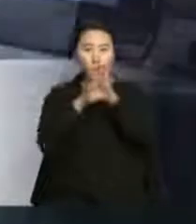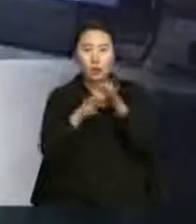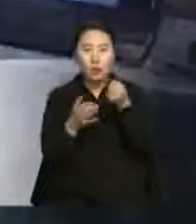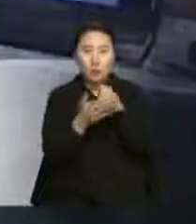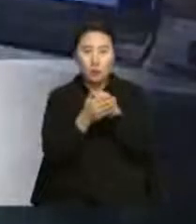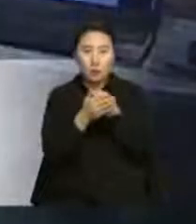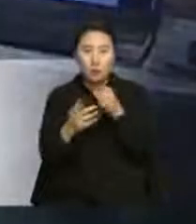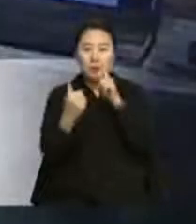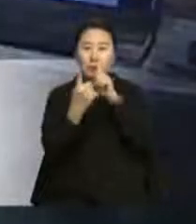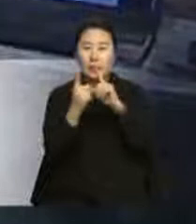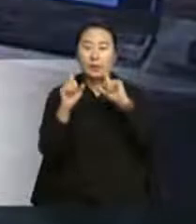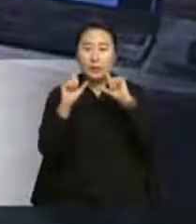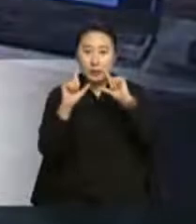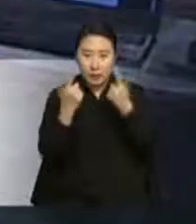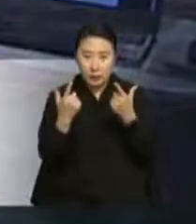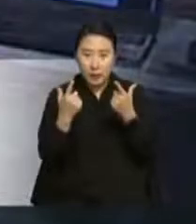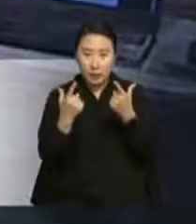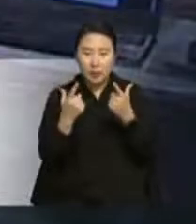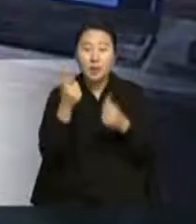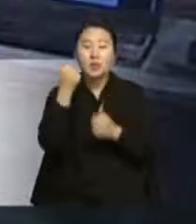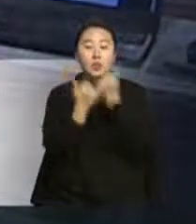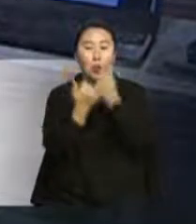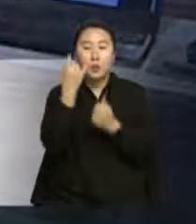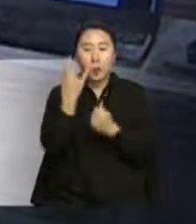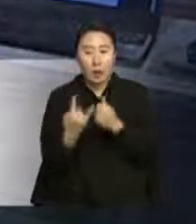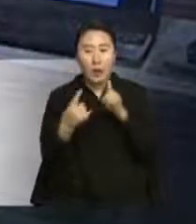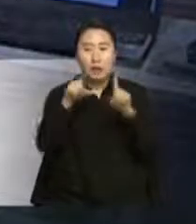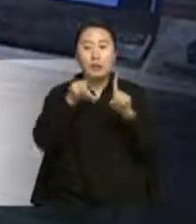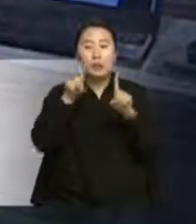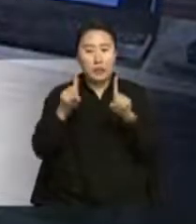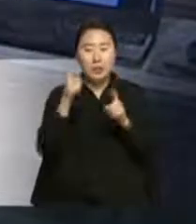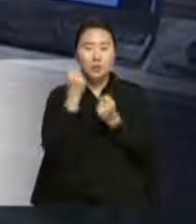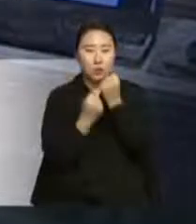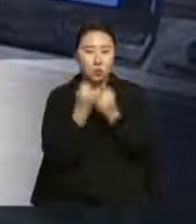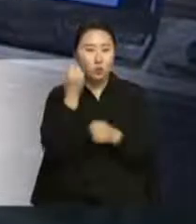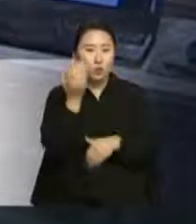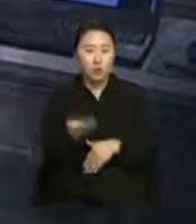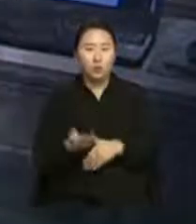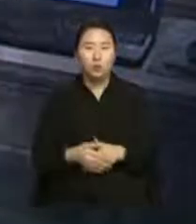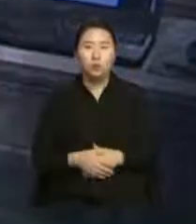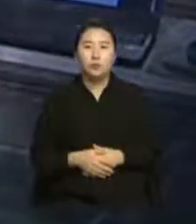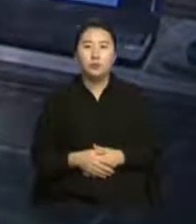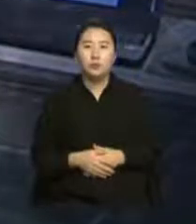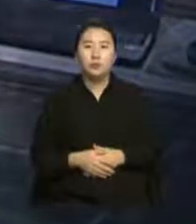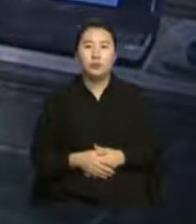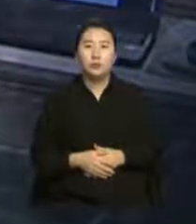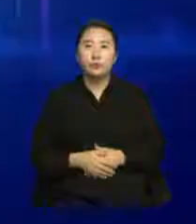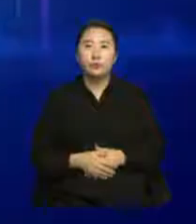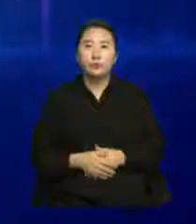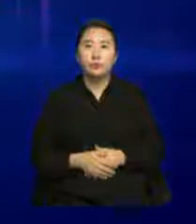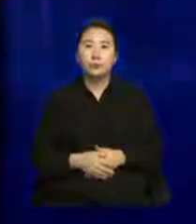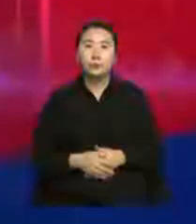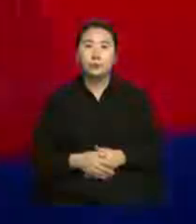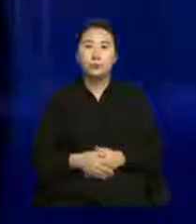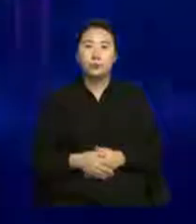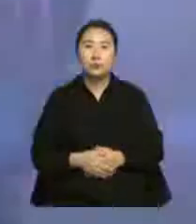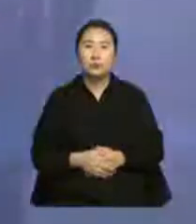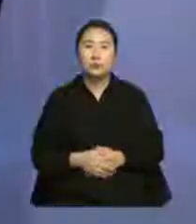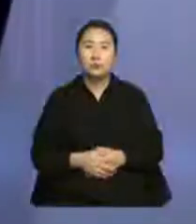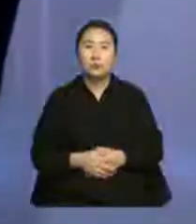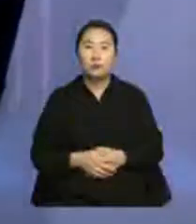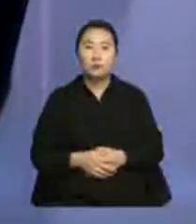코로나19에 따라 비대면으로 정시 설명회와 1대1 컨설팅을 벌였습니다. 지혁배 기자입니다.